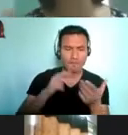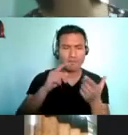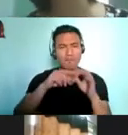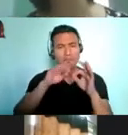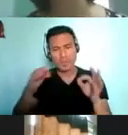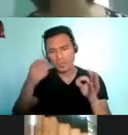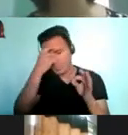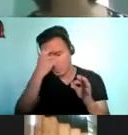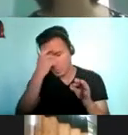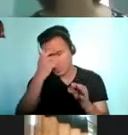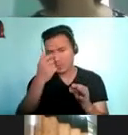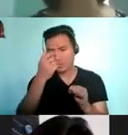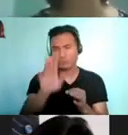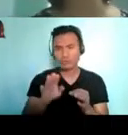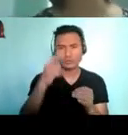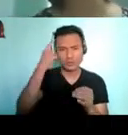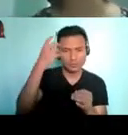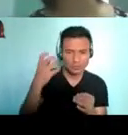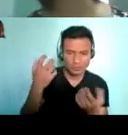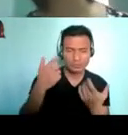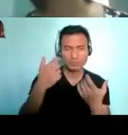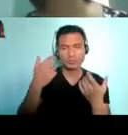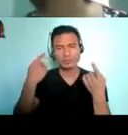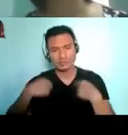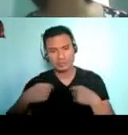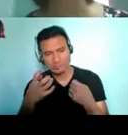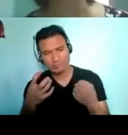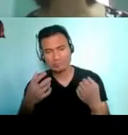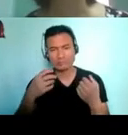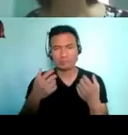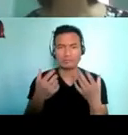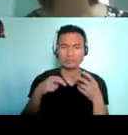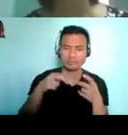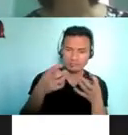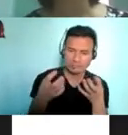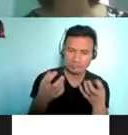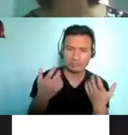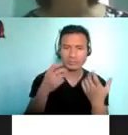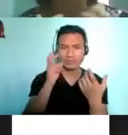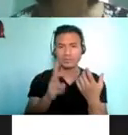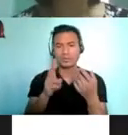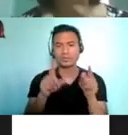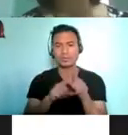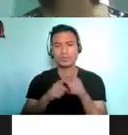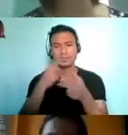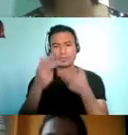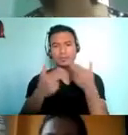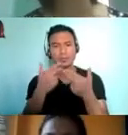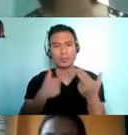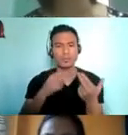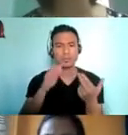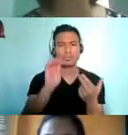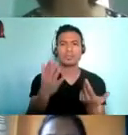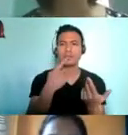विभिन्न समस्याहरू भइरहेको हुन्छ कहिले टाउको दुखेको छ कहिले ढाड दुखेको छ कहिले हातखुट्टा झमझमाएको छ कहिले हात खुट्टा चलाउनै मैले सकेको